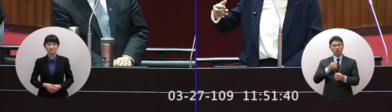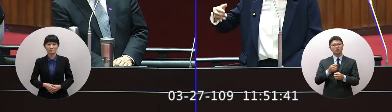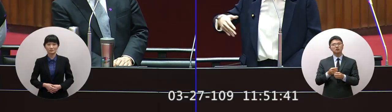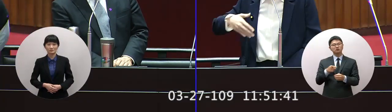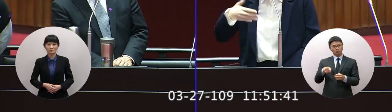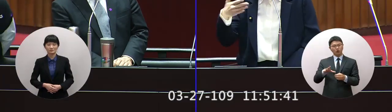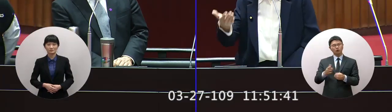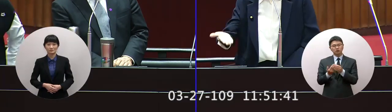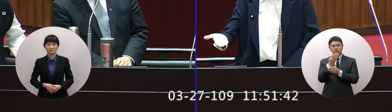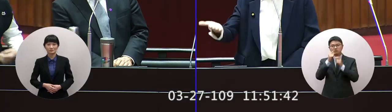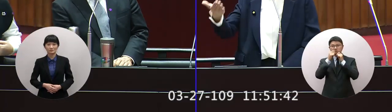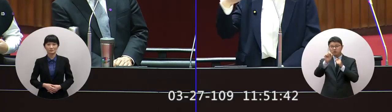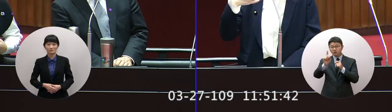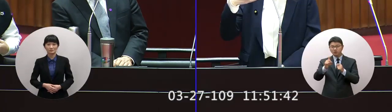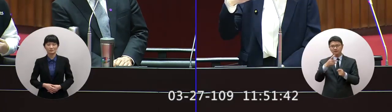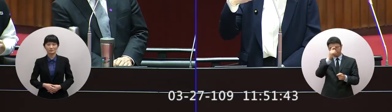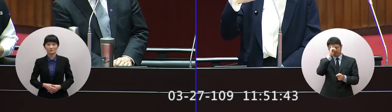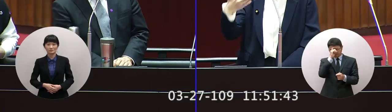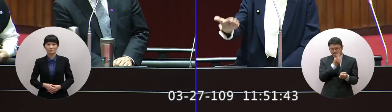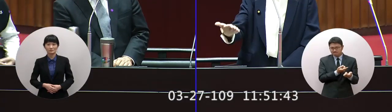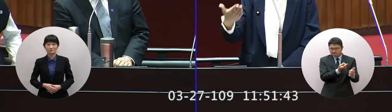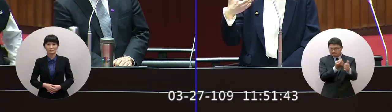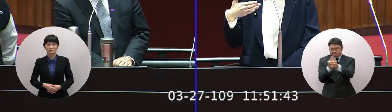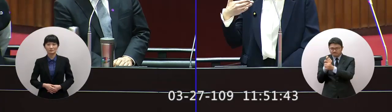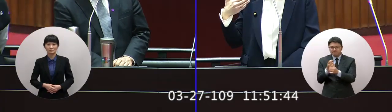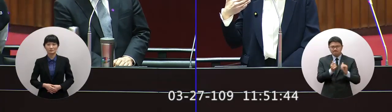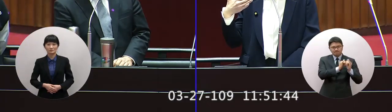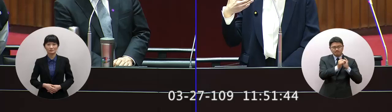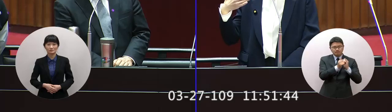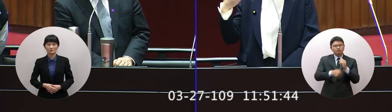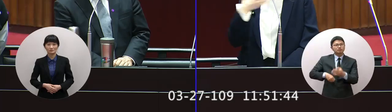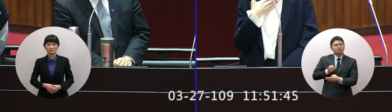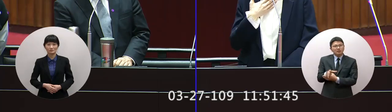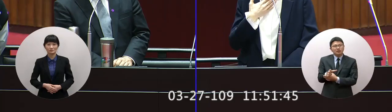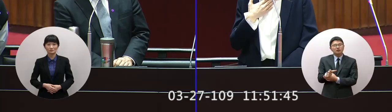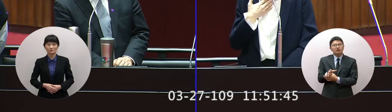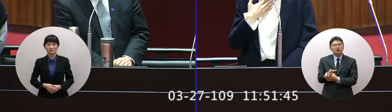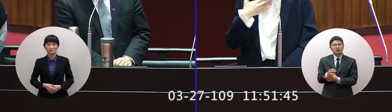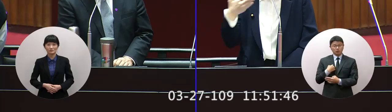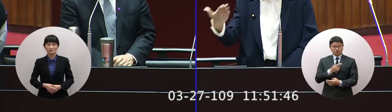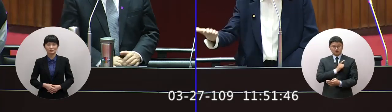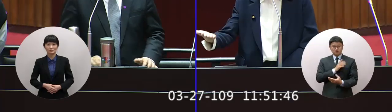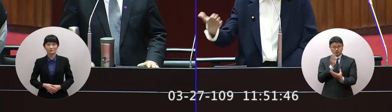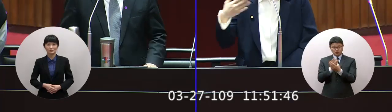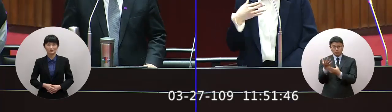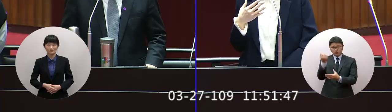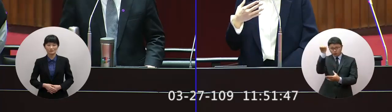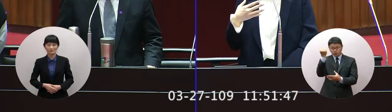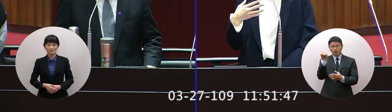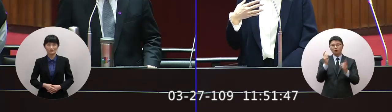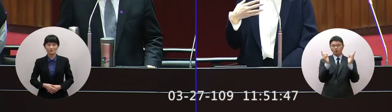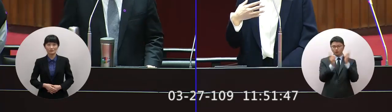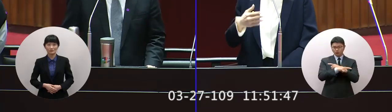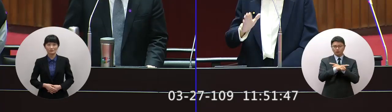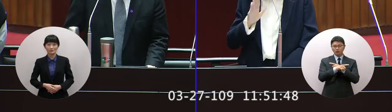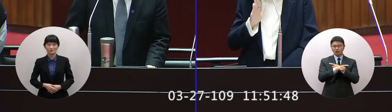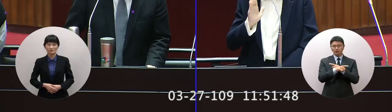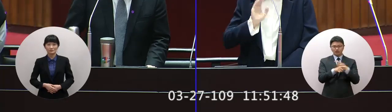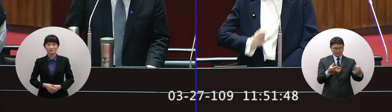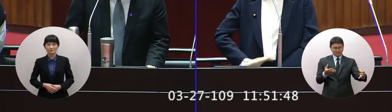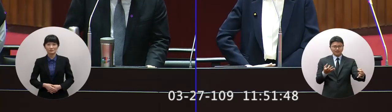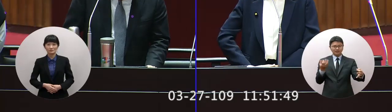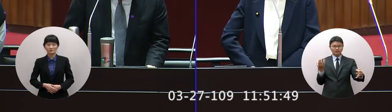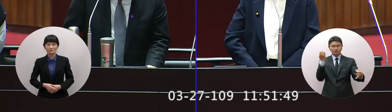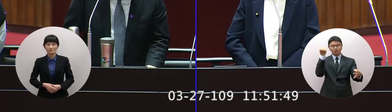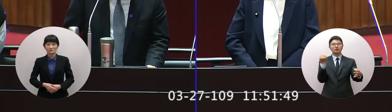什么，那我希望来吸引投资人，一般的民间投资人以我的股权来交换我的第一桶金。那台